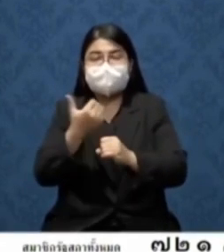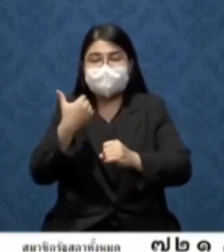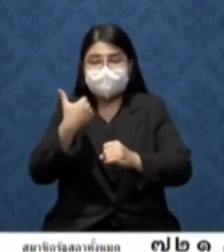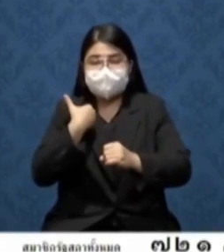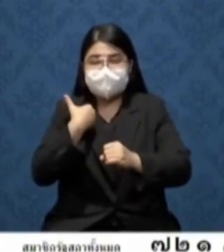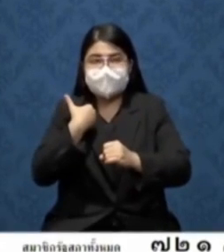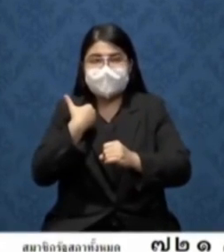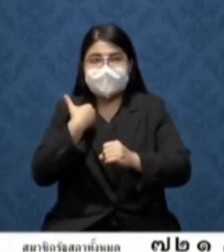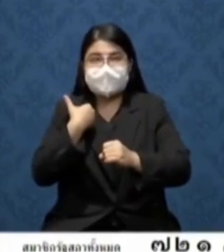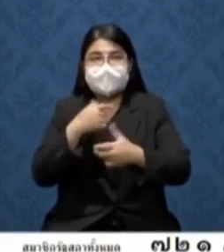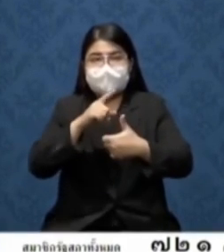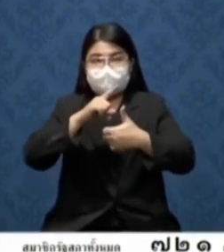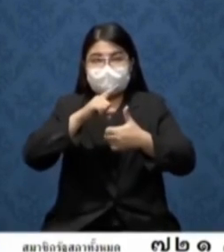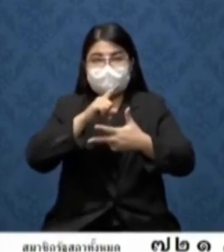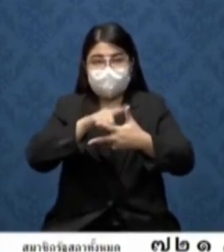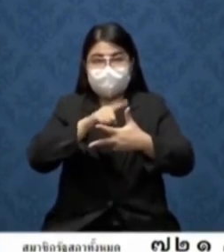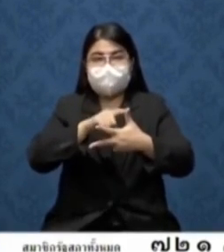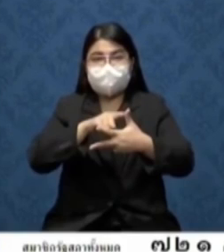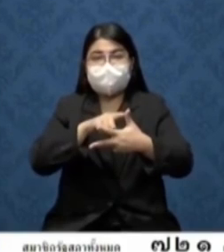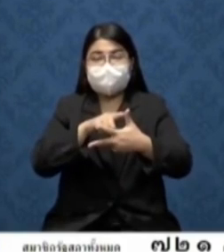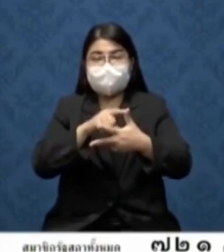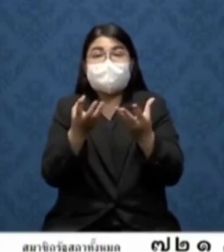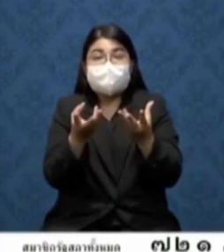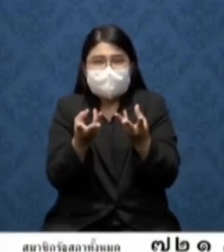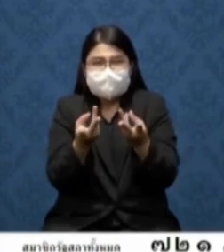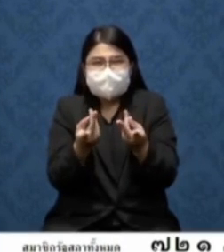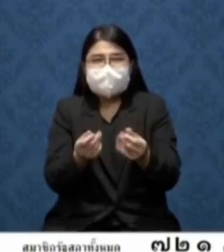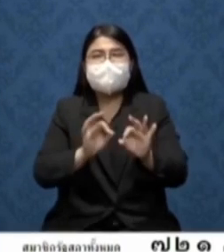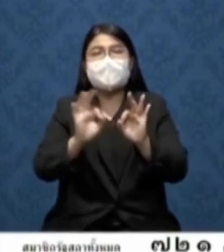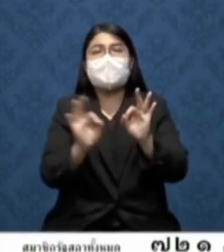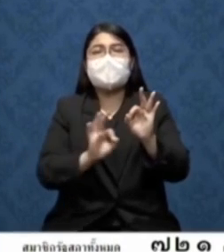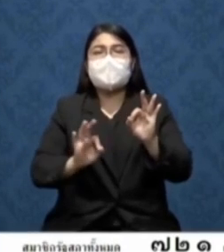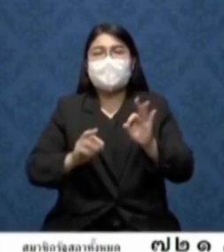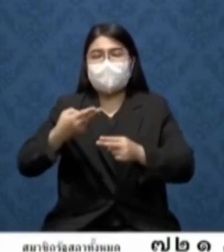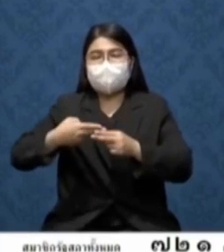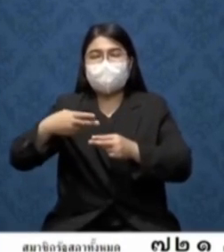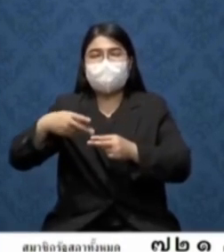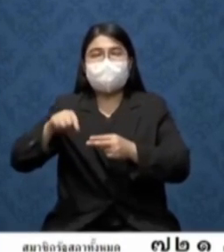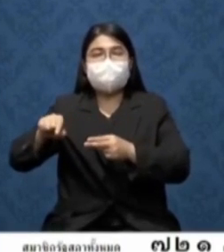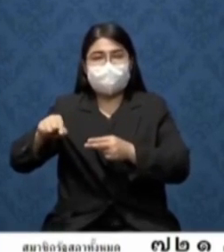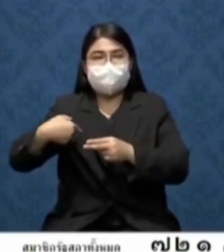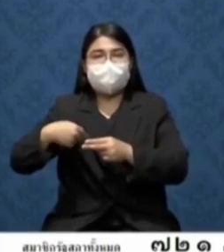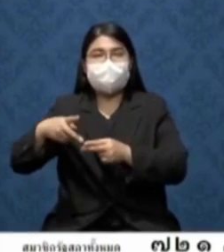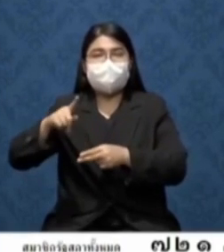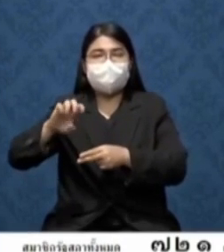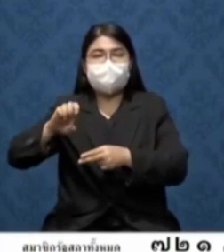ดเนื้อหาของร่างแก้ไขนี้เพื่อนร่วมงานของผมครับปิยบุตรแสงกนกกุลจะนำเสนอต่